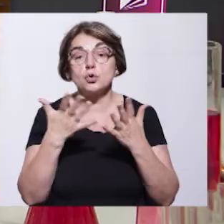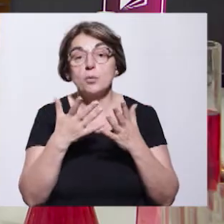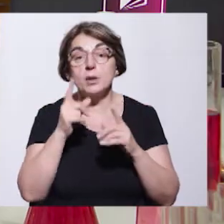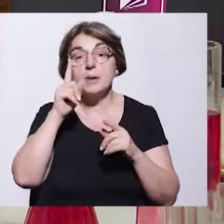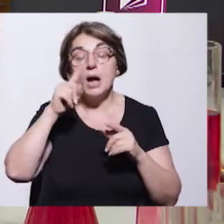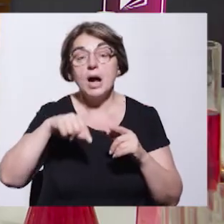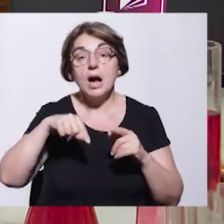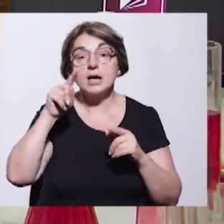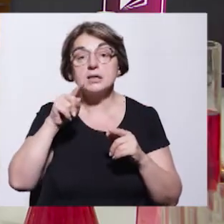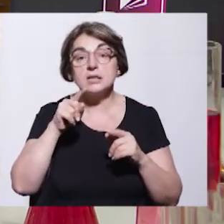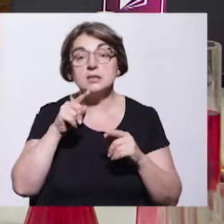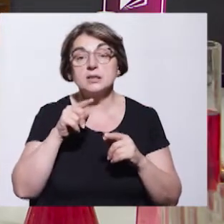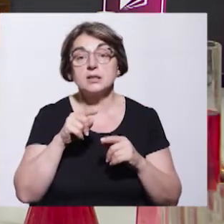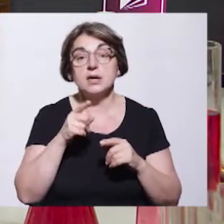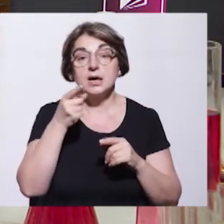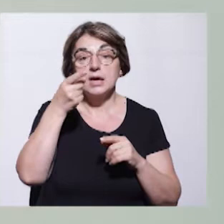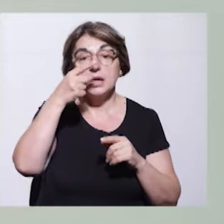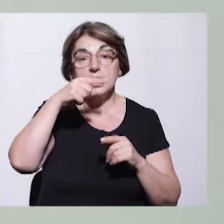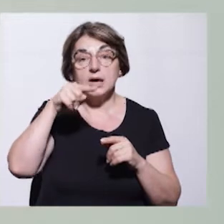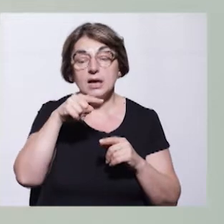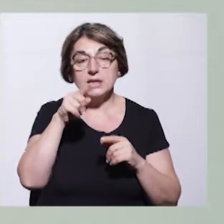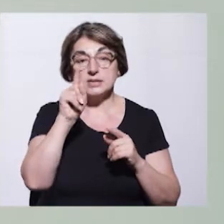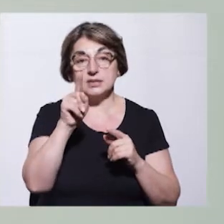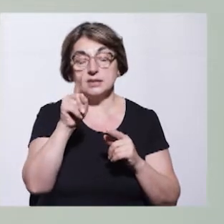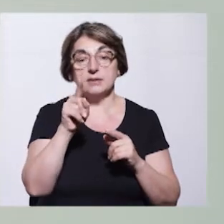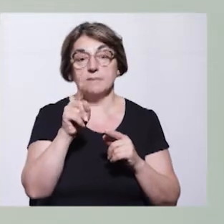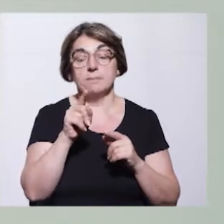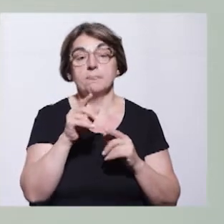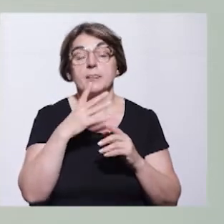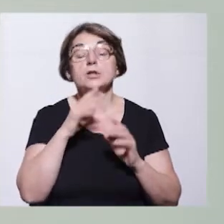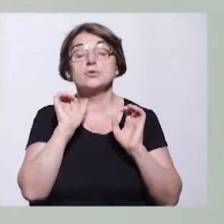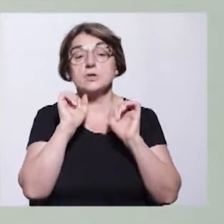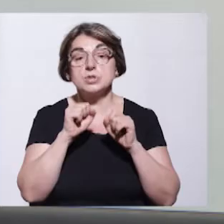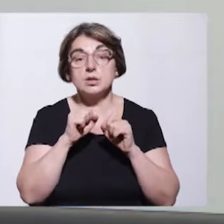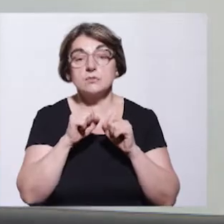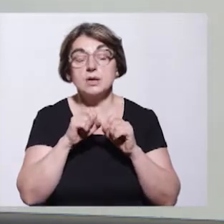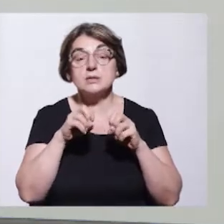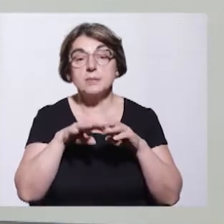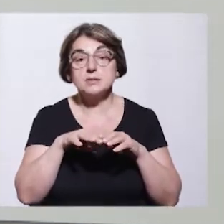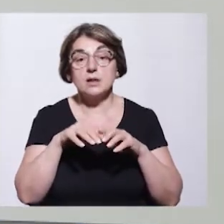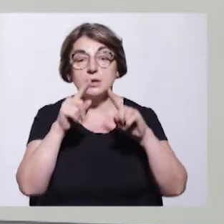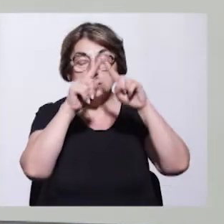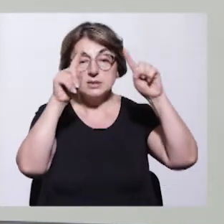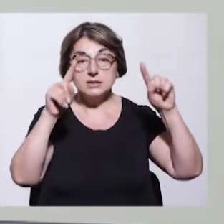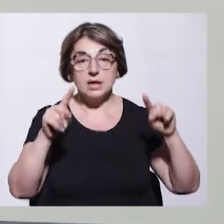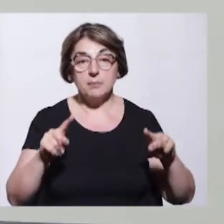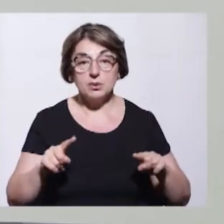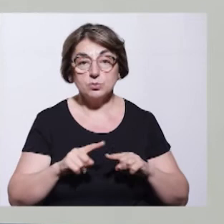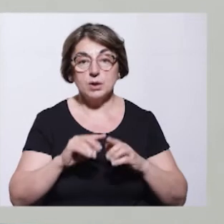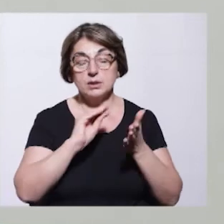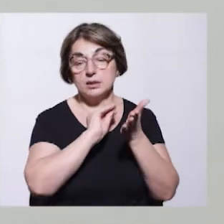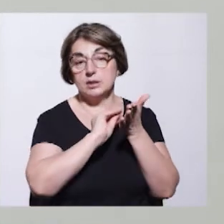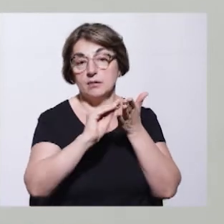აღინიშნება ეს სიმბოლოთი. ჩვენ შეგვიძლია სქემატურად გამოვსახოთ აი ესეთი